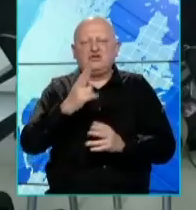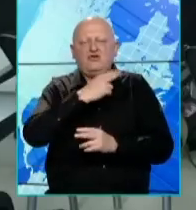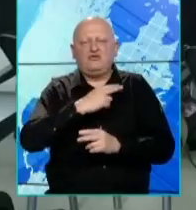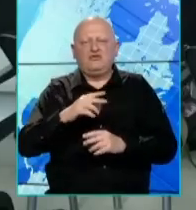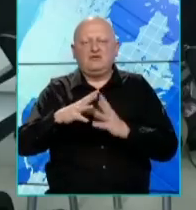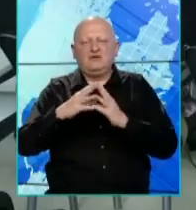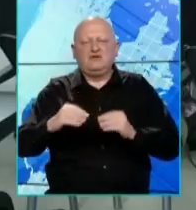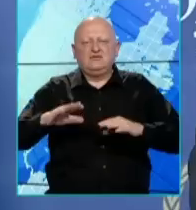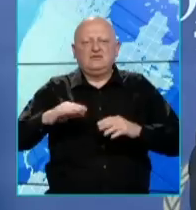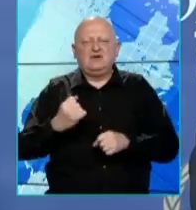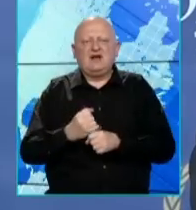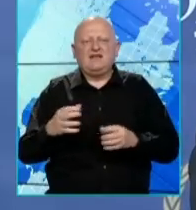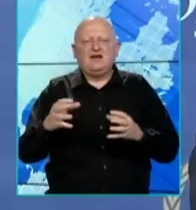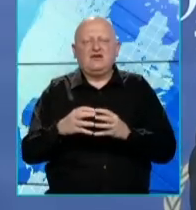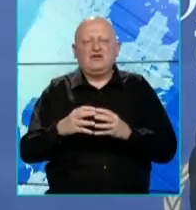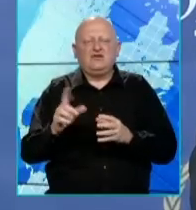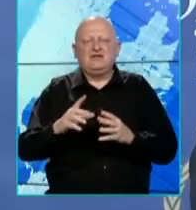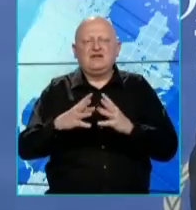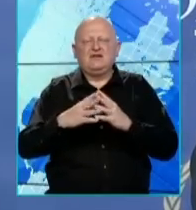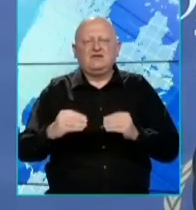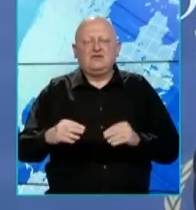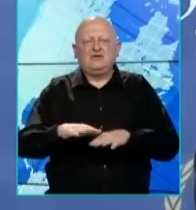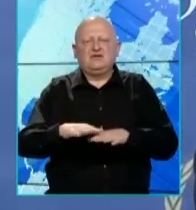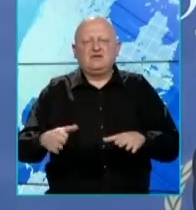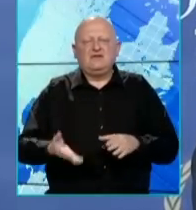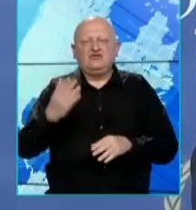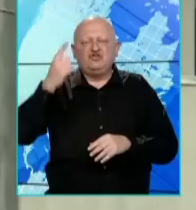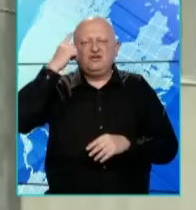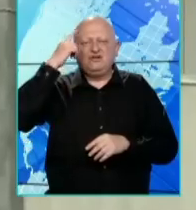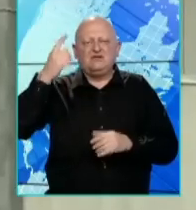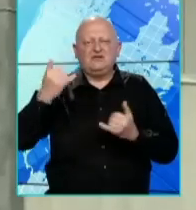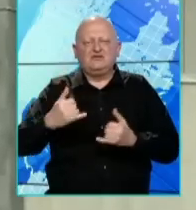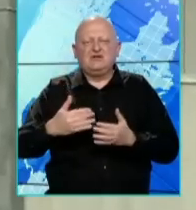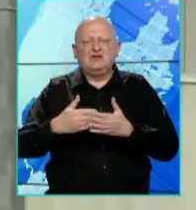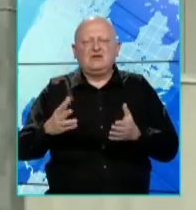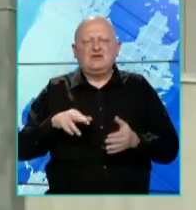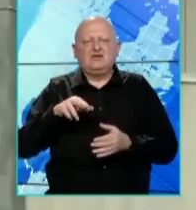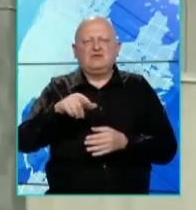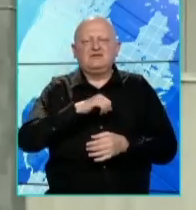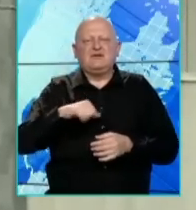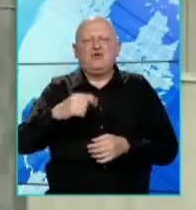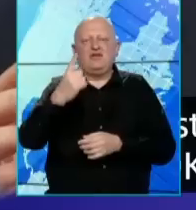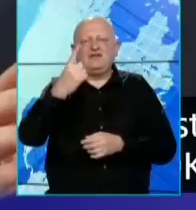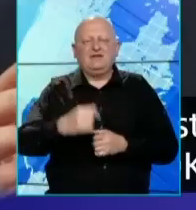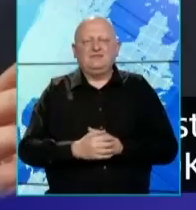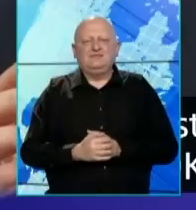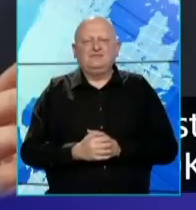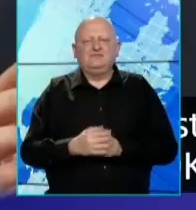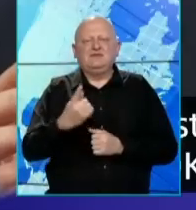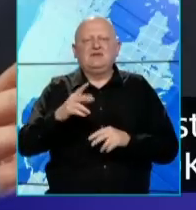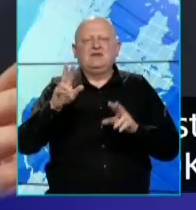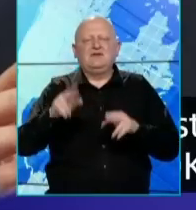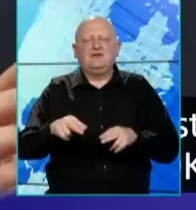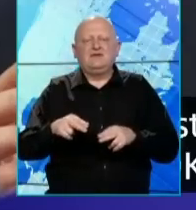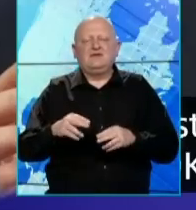U tajnosti zasjeda radna grupa. No nije tajna da je na stolu više ideja. Za sada u javnost dospjela samo jedna. Jedna